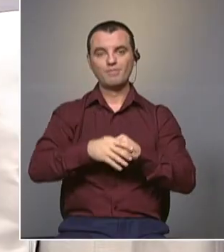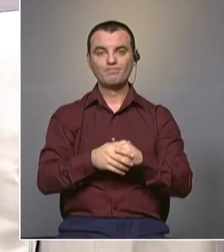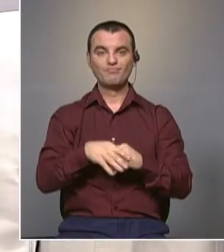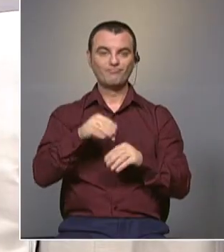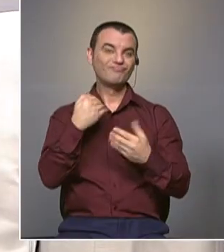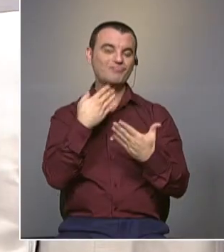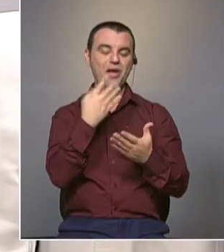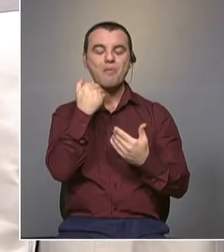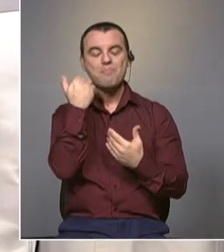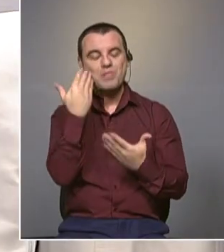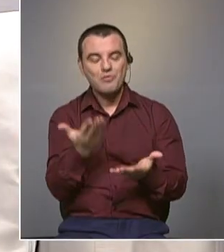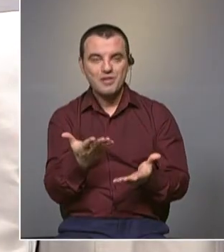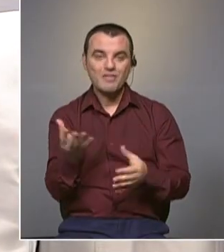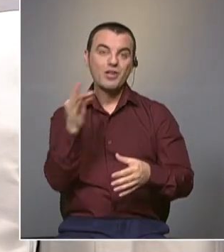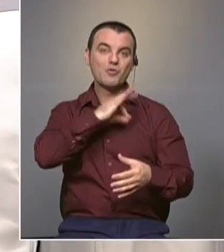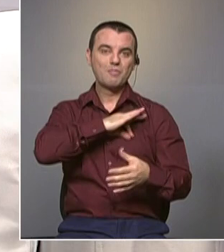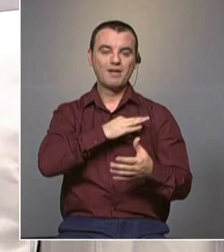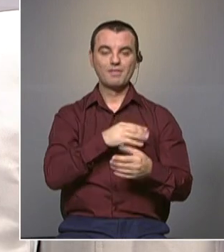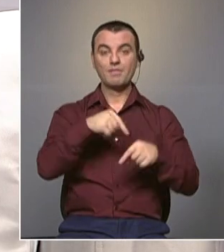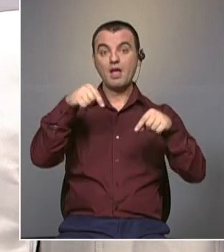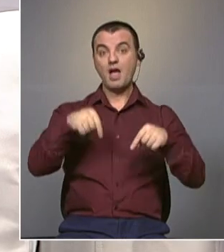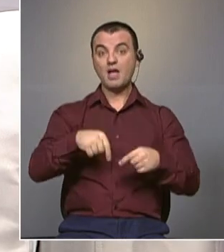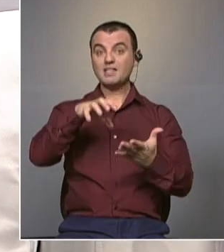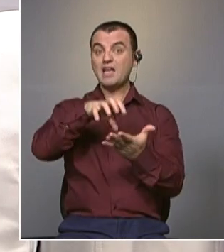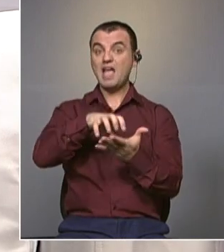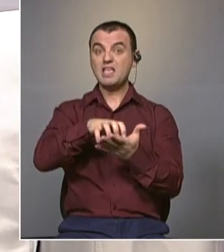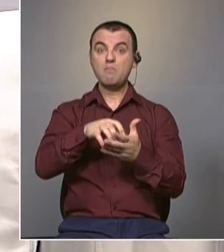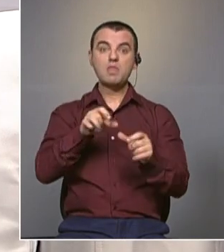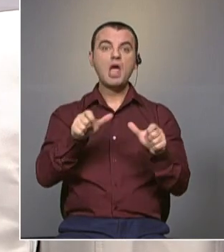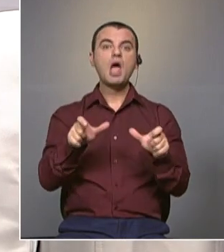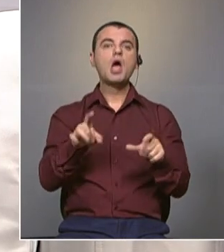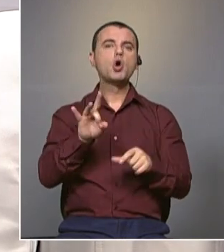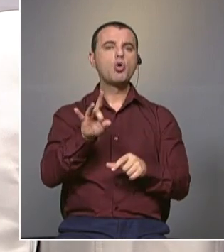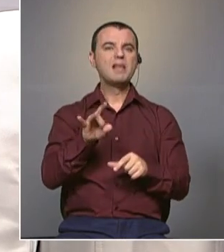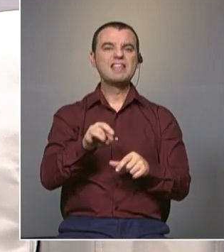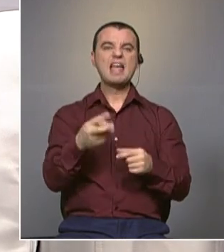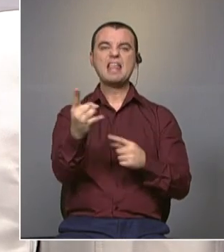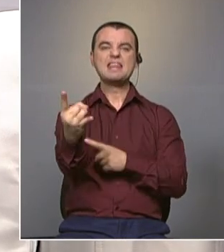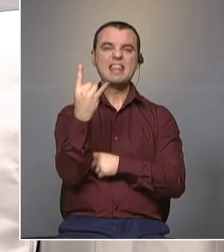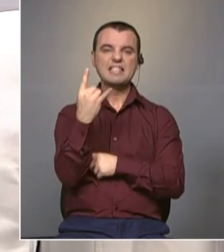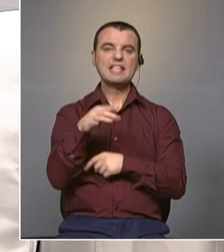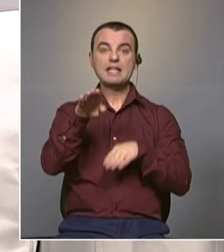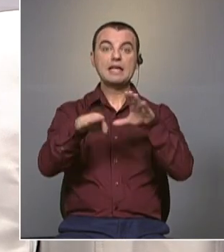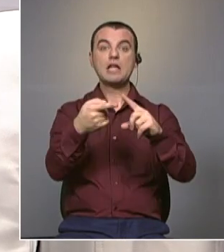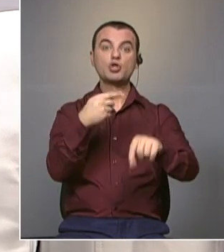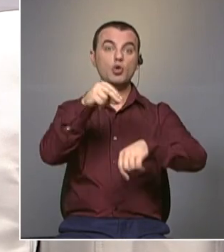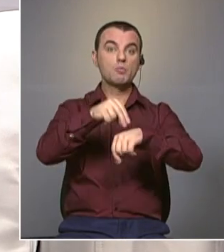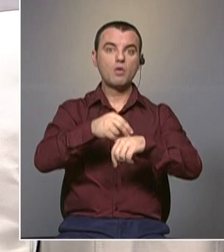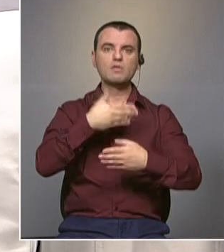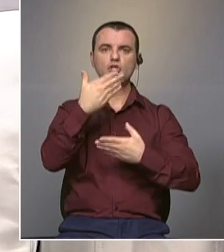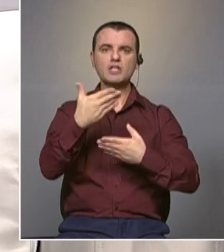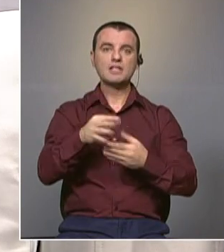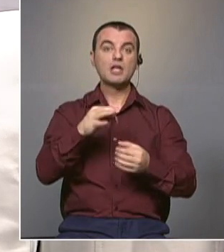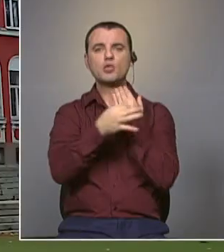благодаря ви и успех на вас. А сега екипа на рубриката 10 000 крачки от Пловдив ще ни разкаже част от историята на Националната